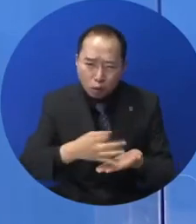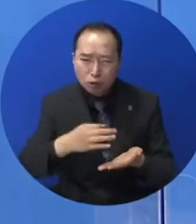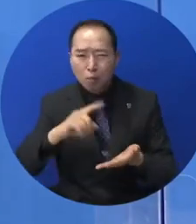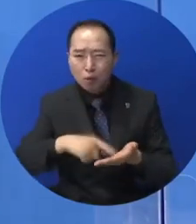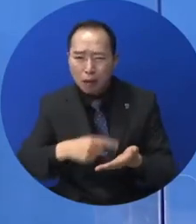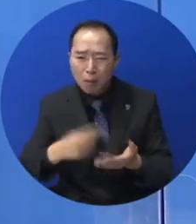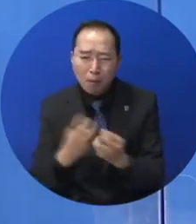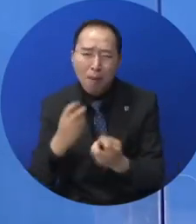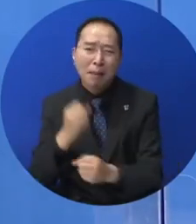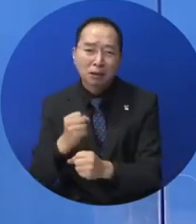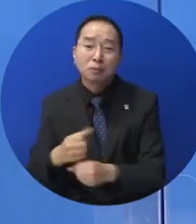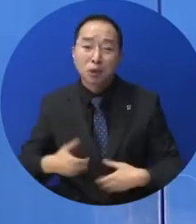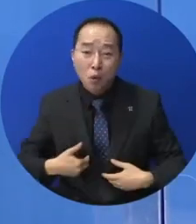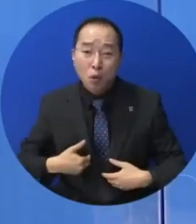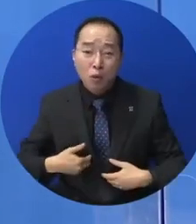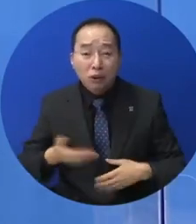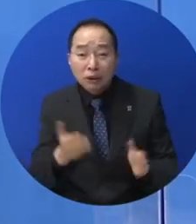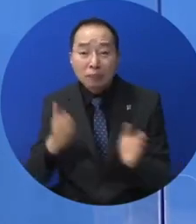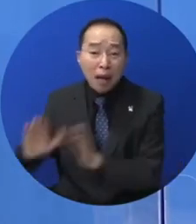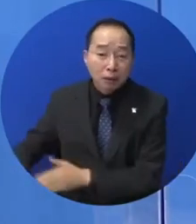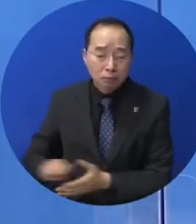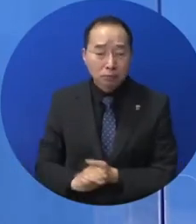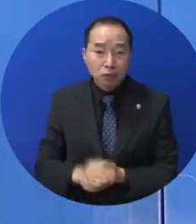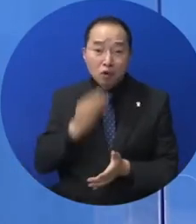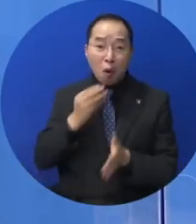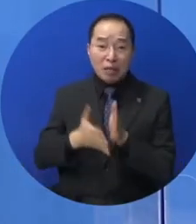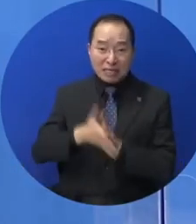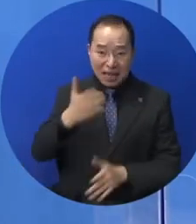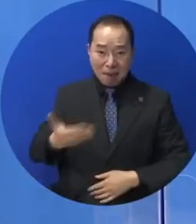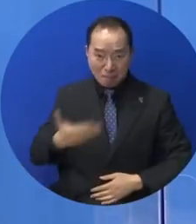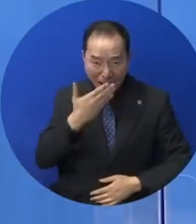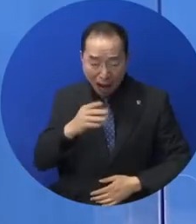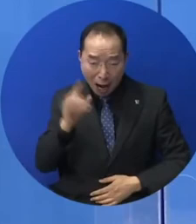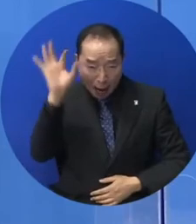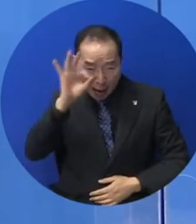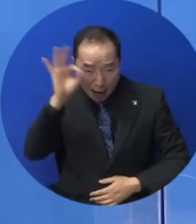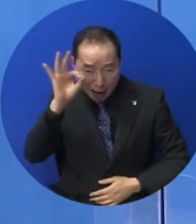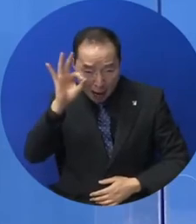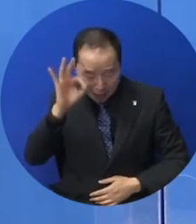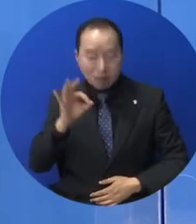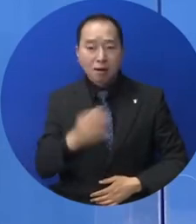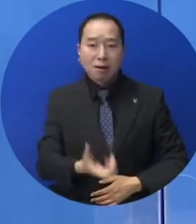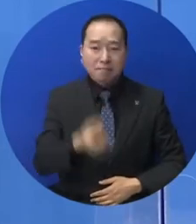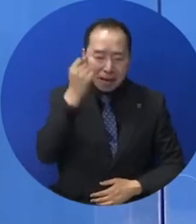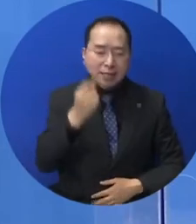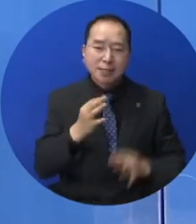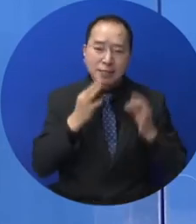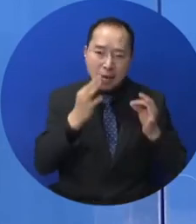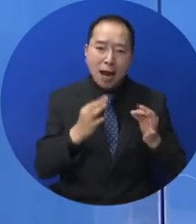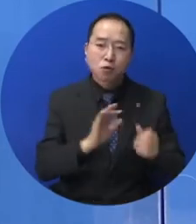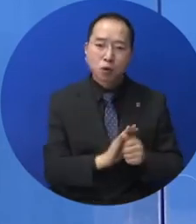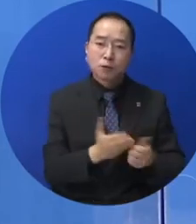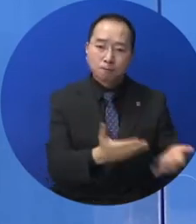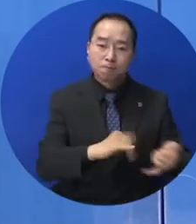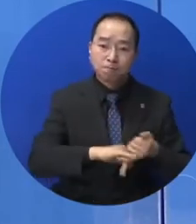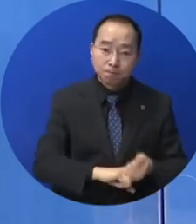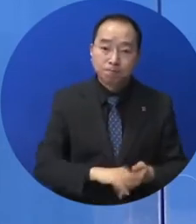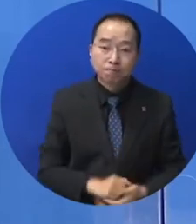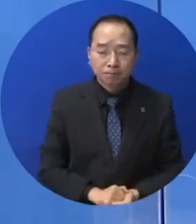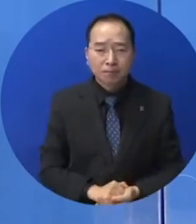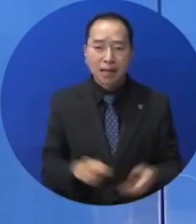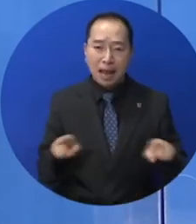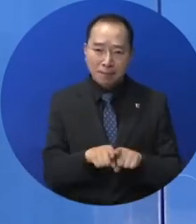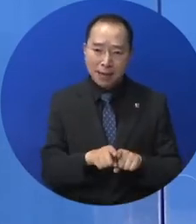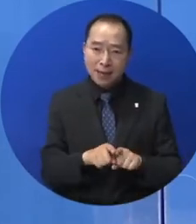텐데요. 그러나 서울시가 할 수 있는 모든 대책을 총동원해서 조기에 서울시가 위기를 극복하도록 도와드리도록 하겠습니다. 네.